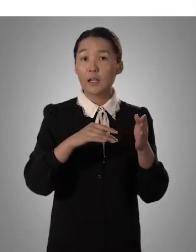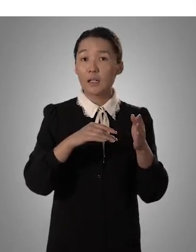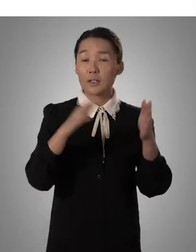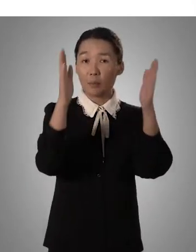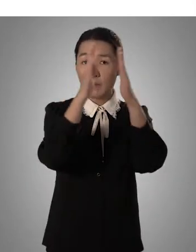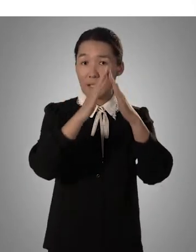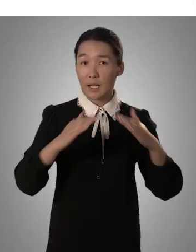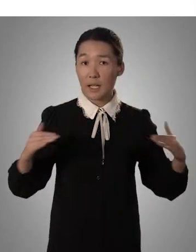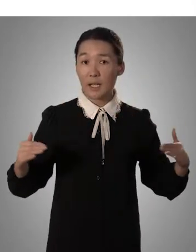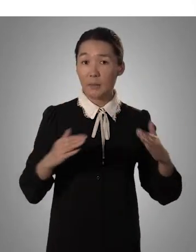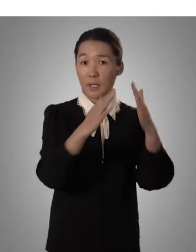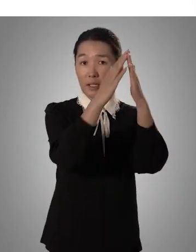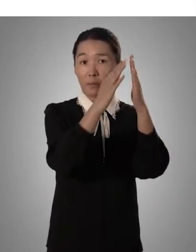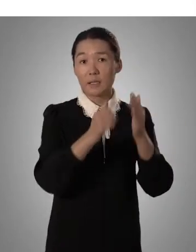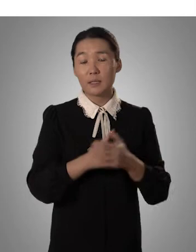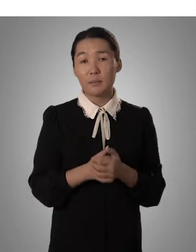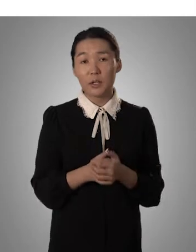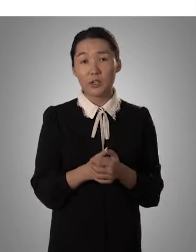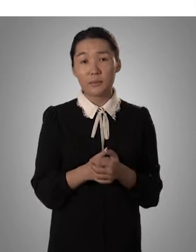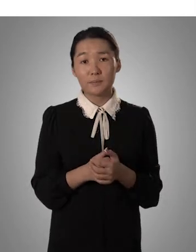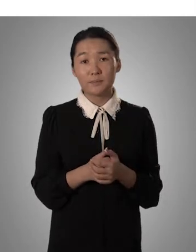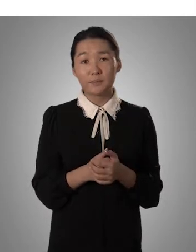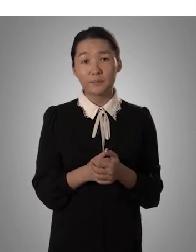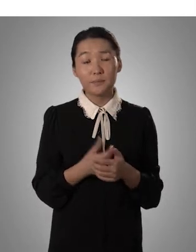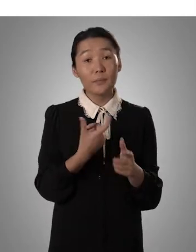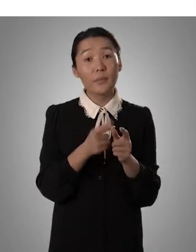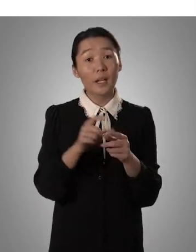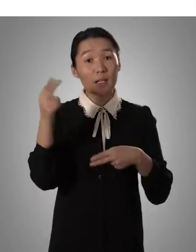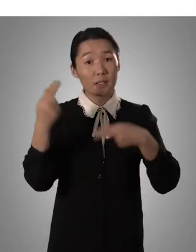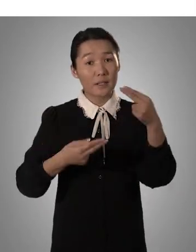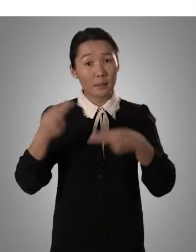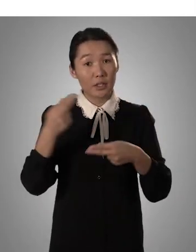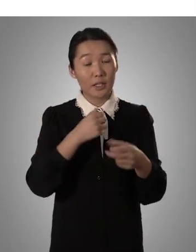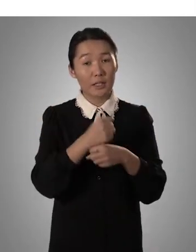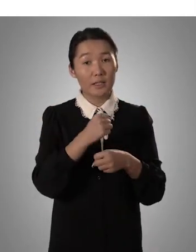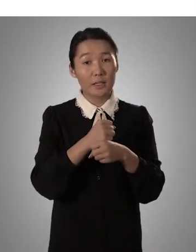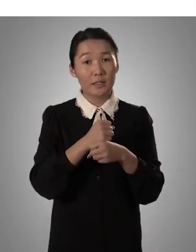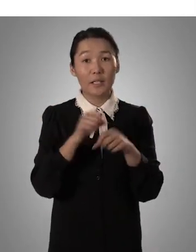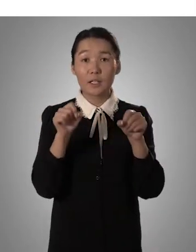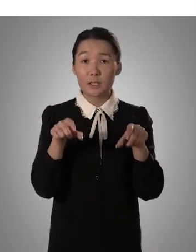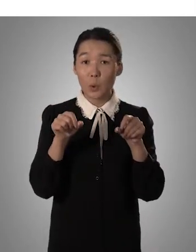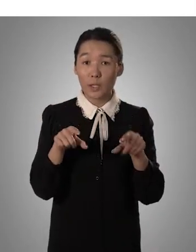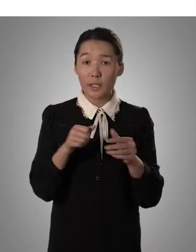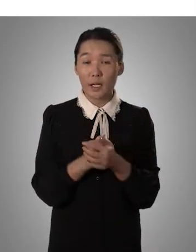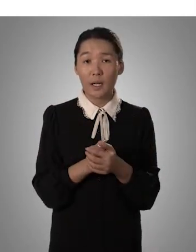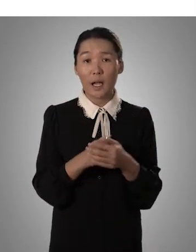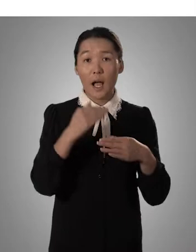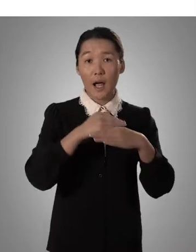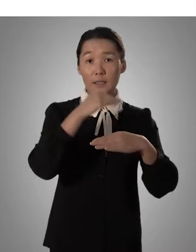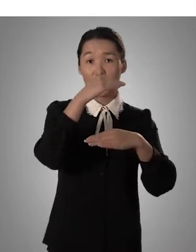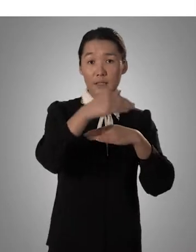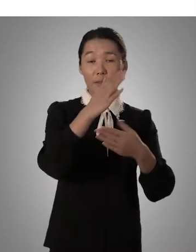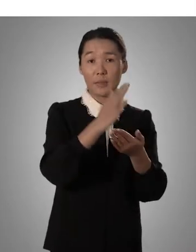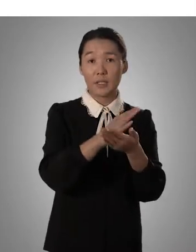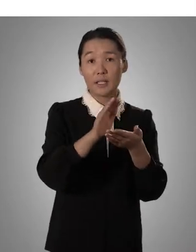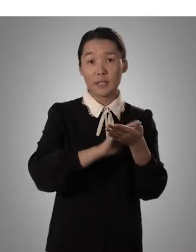и спасской башни эти изображения сделаны из золота а над ними помещена